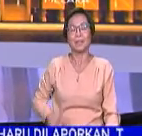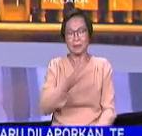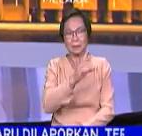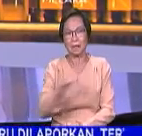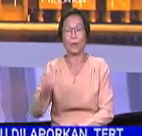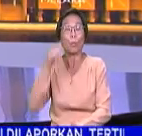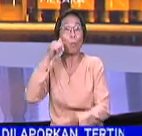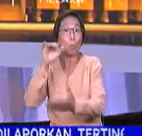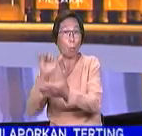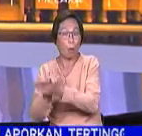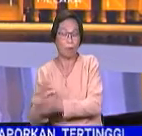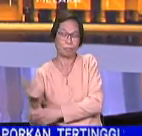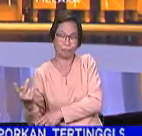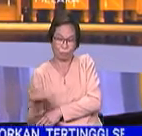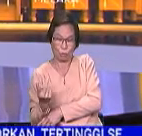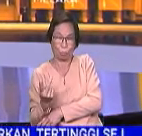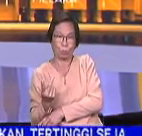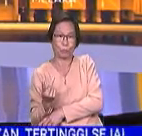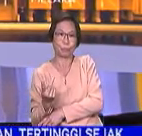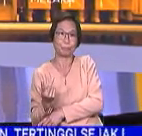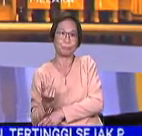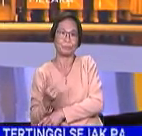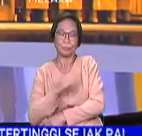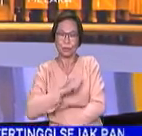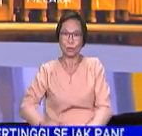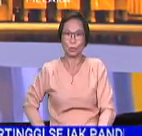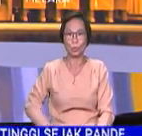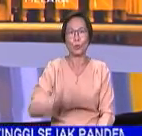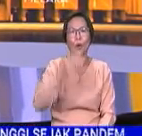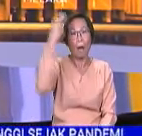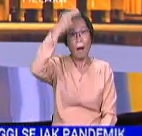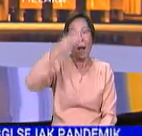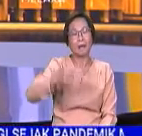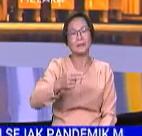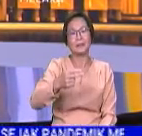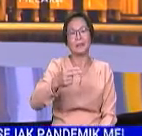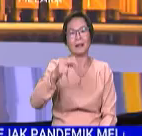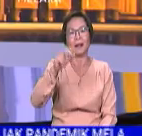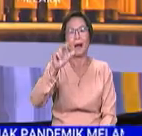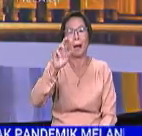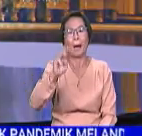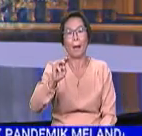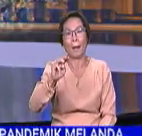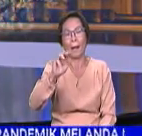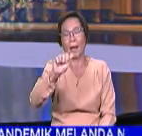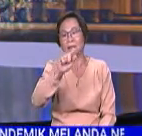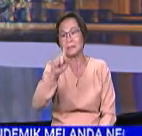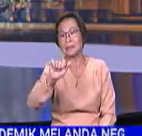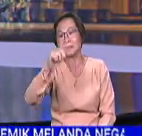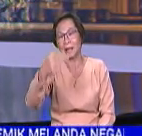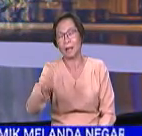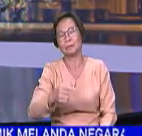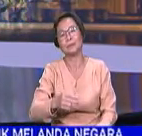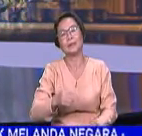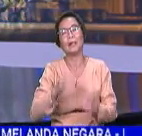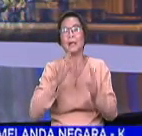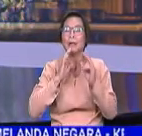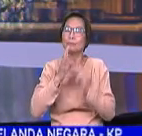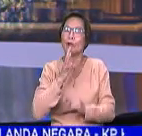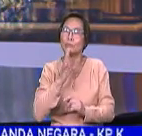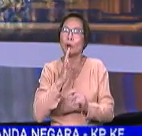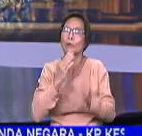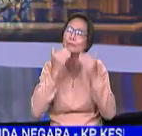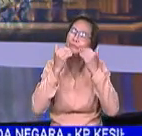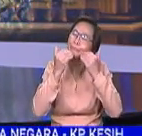Syahdan Raja Permaisuri Agung tuanku Hajah Azizah Aminah Maimunah iskandaria Mesir Khan setitik hargaan